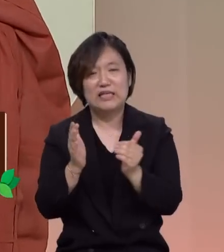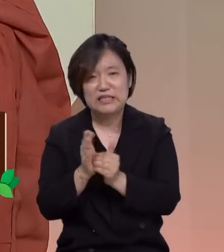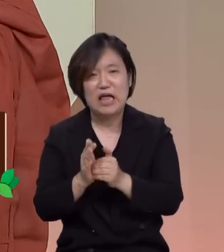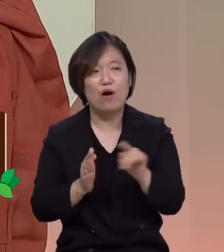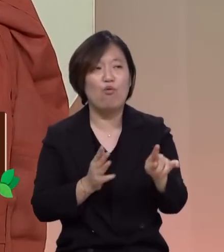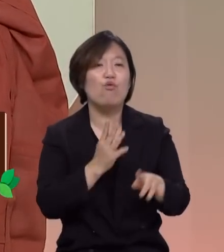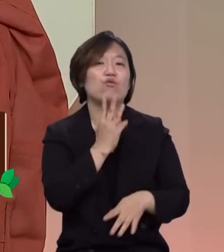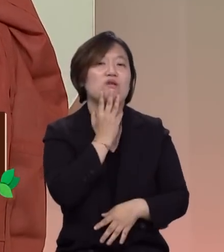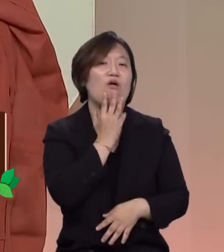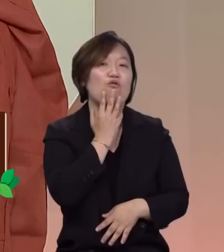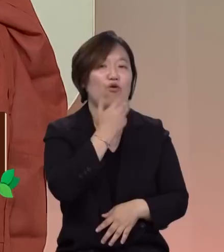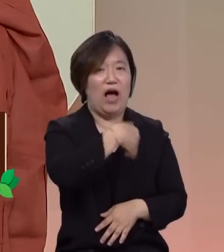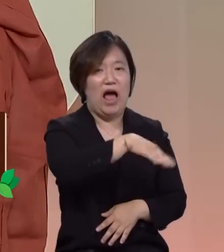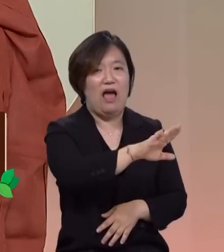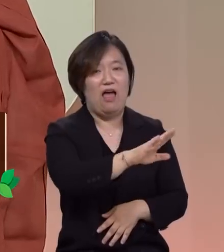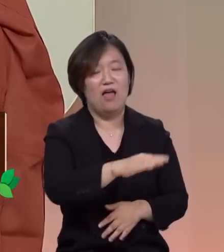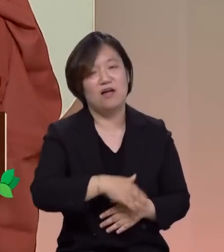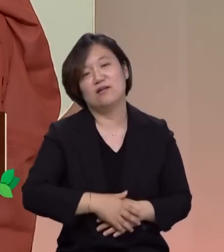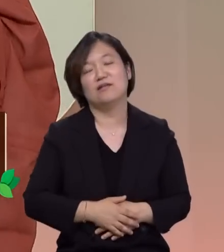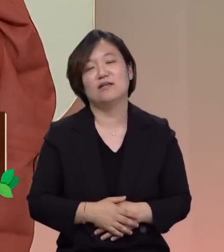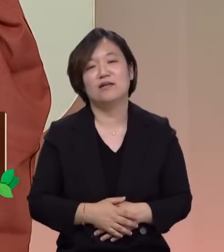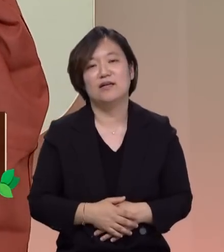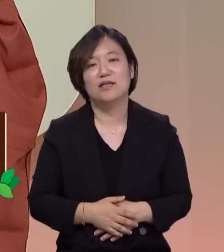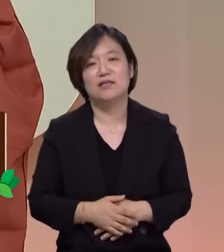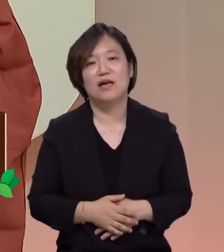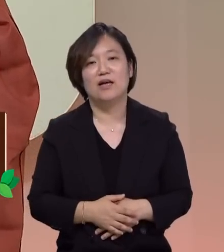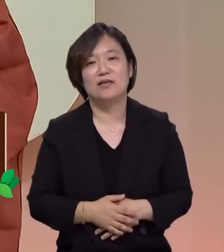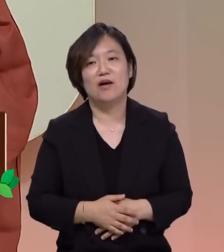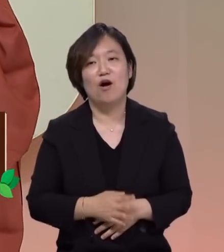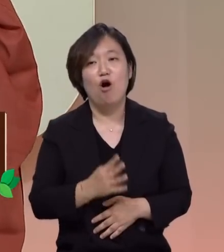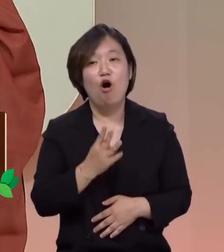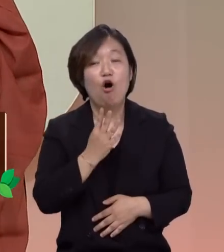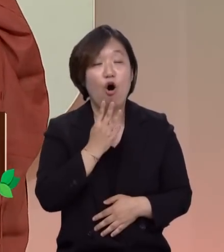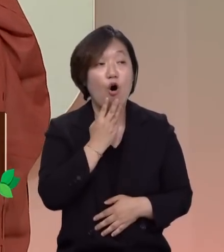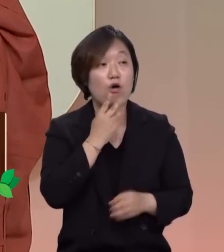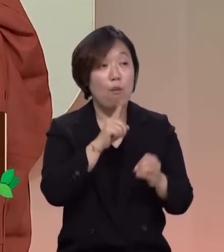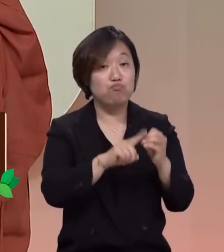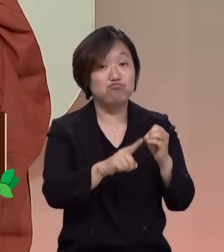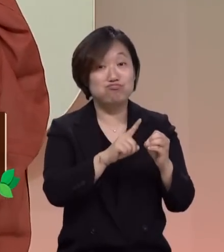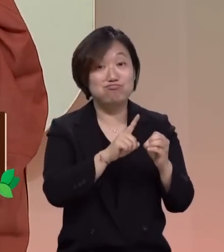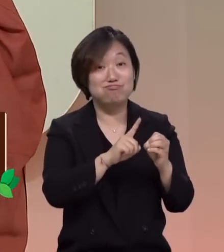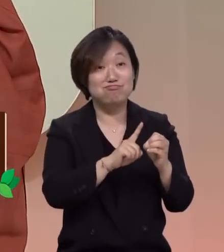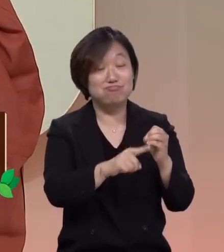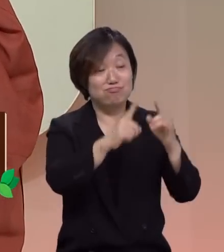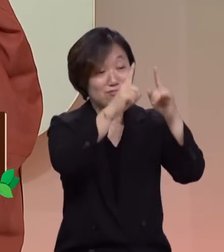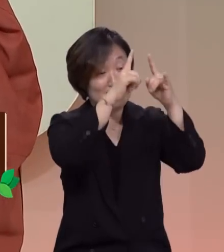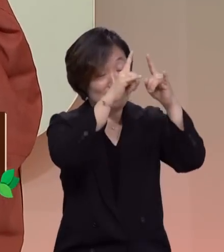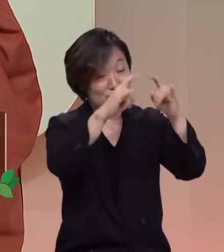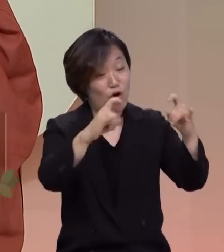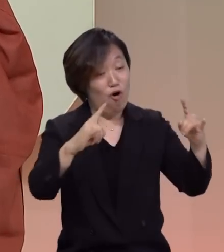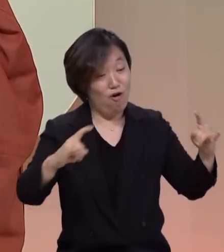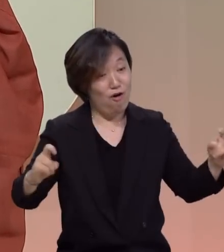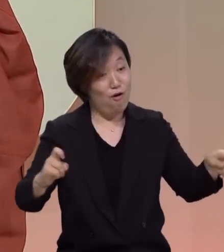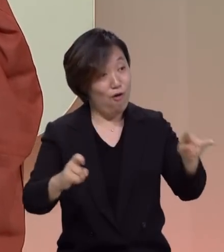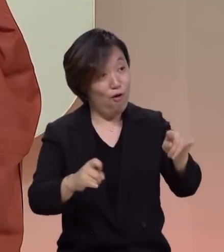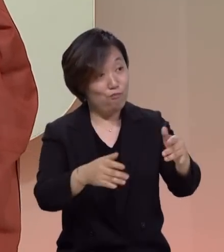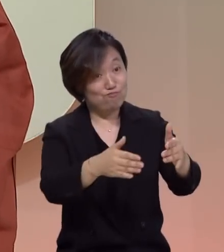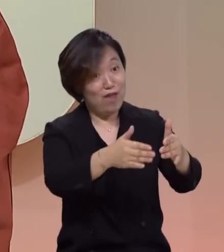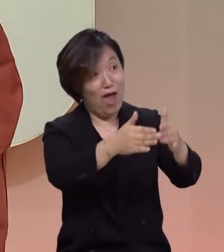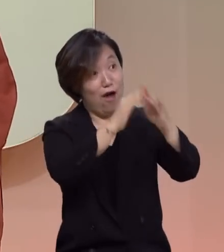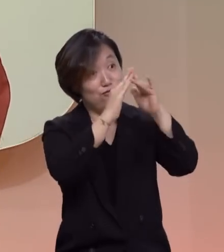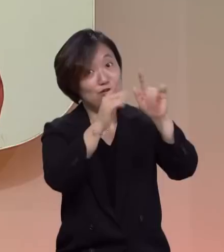올라오시게 됩니다 그래서 서울에서 불사를 딱 하고 시작을 하셨는데